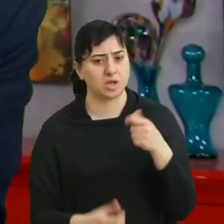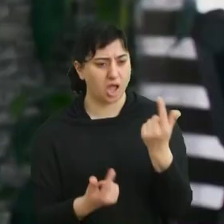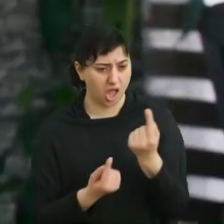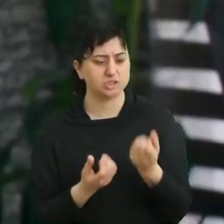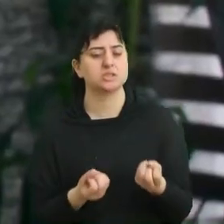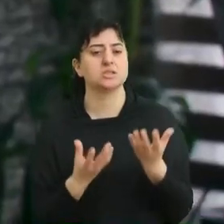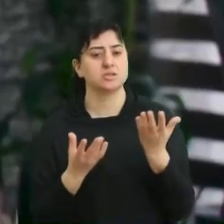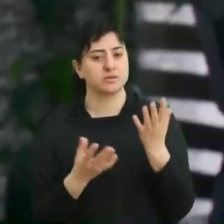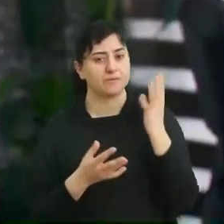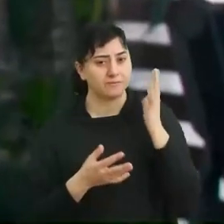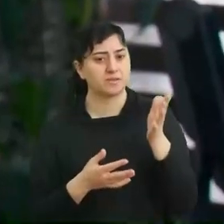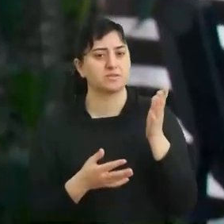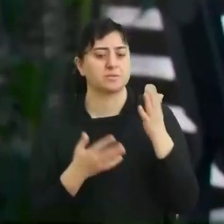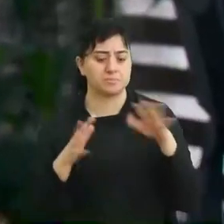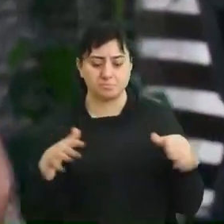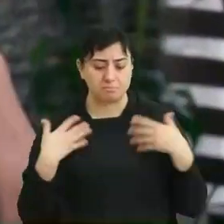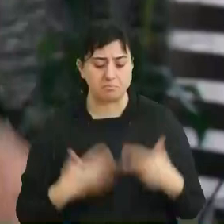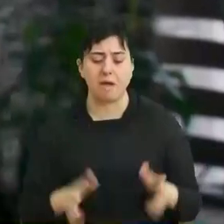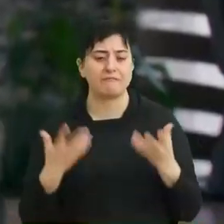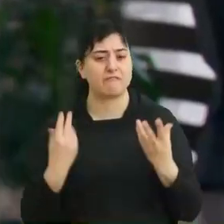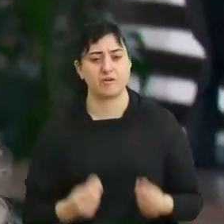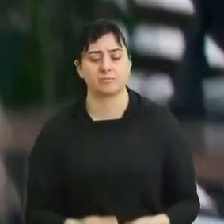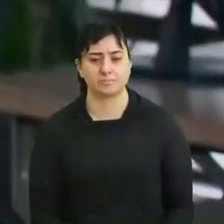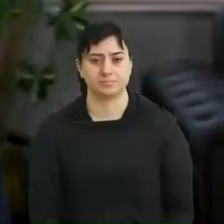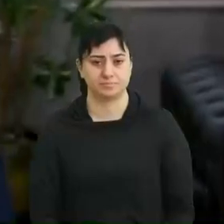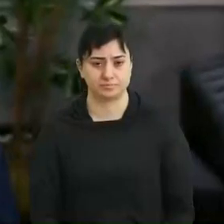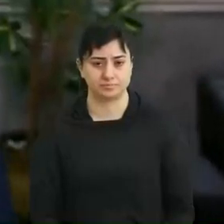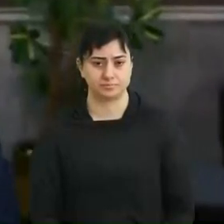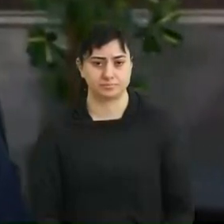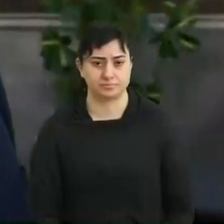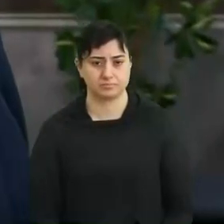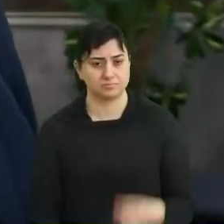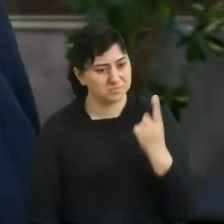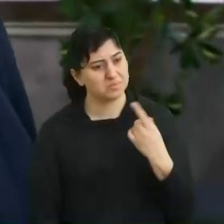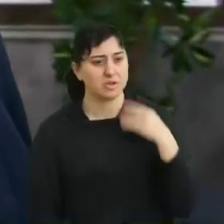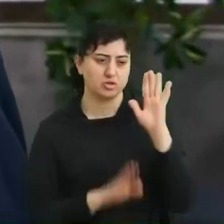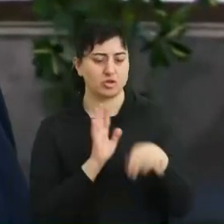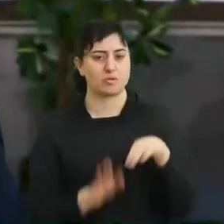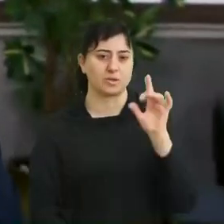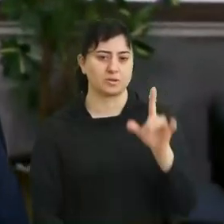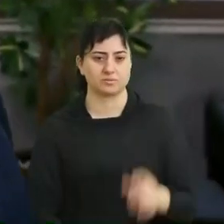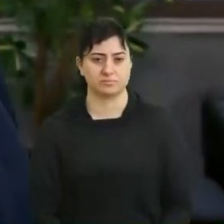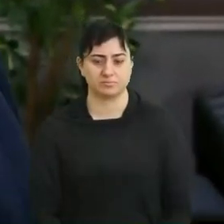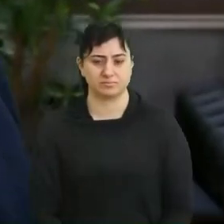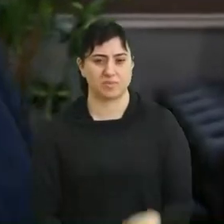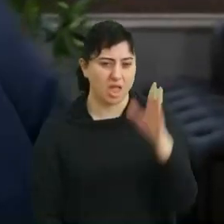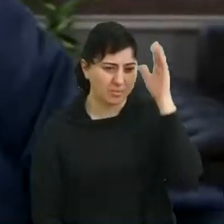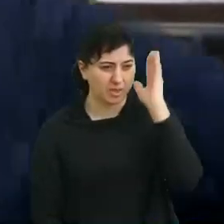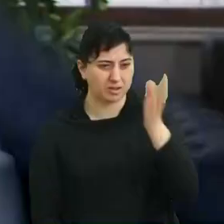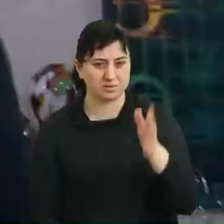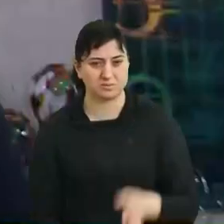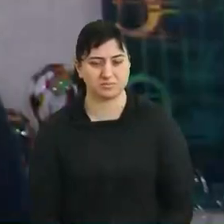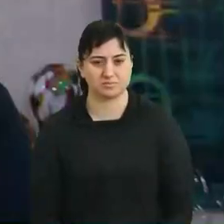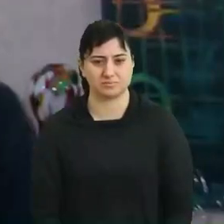bile yapmışlar. Sen bizi mahvettin, mahvettin. Bir postada bizden dayak yemen lazım. Aptal herif.